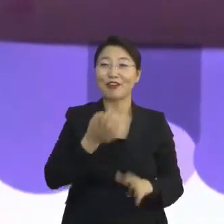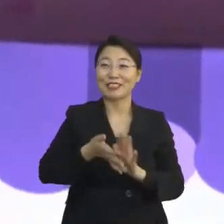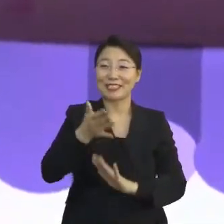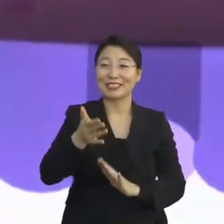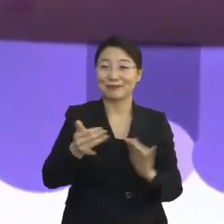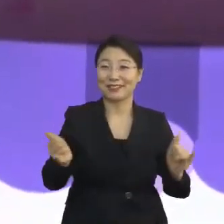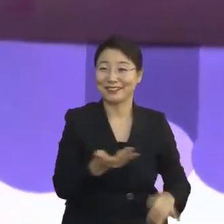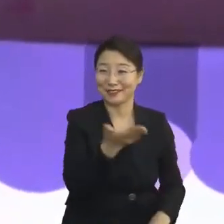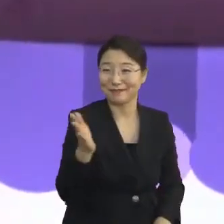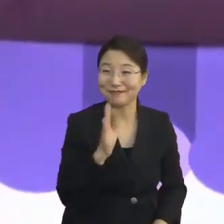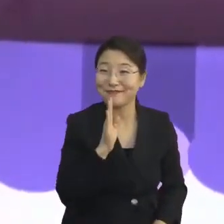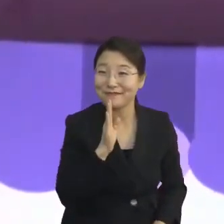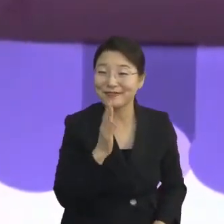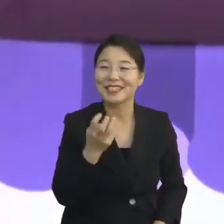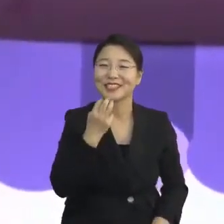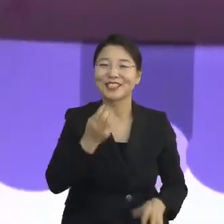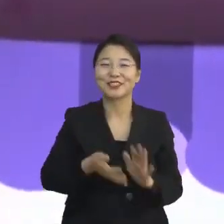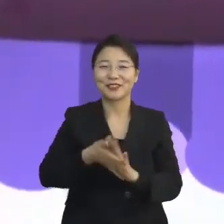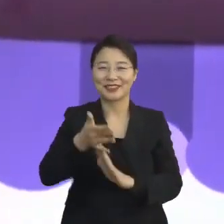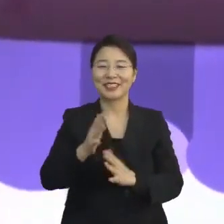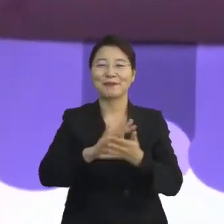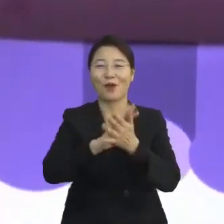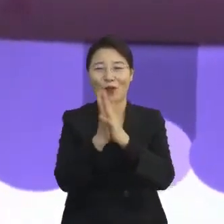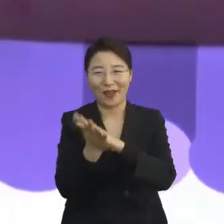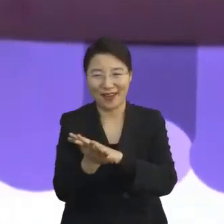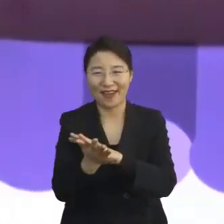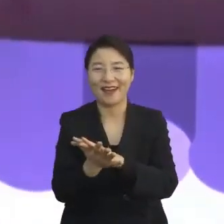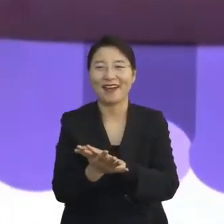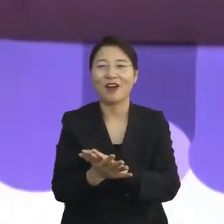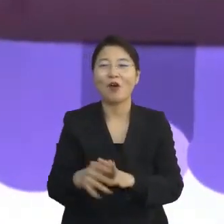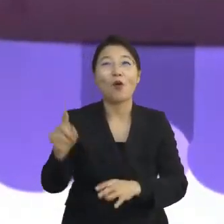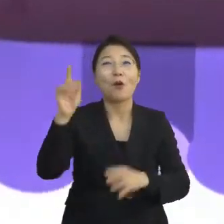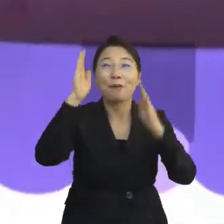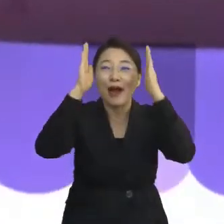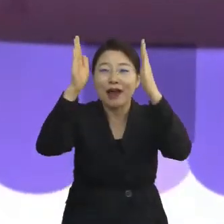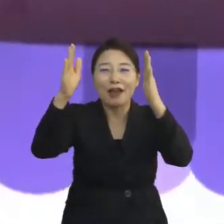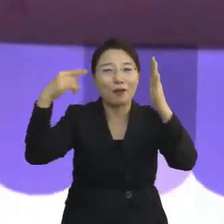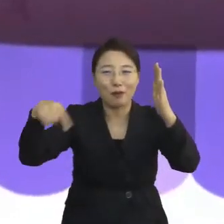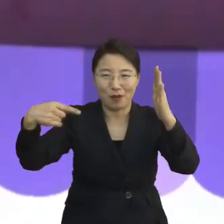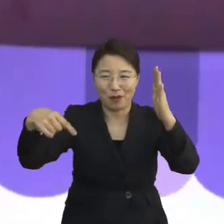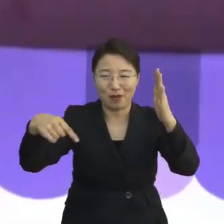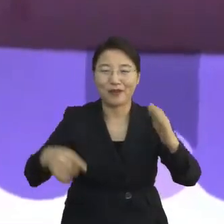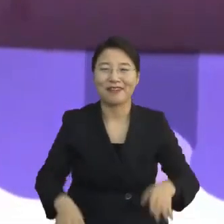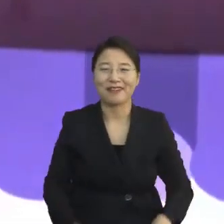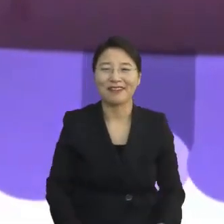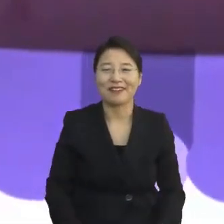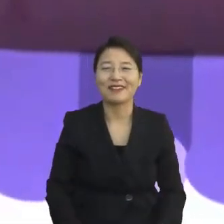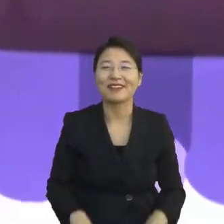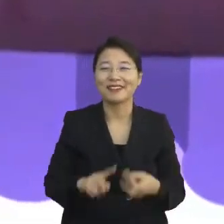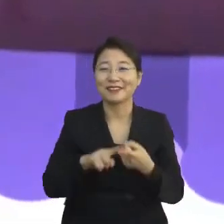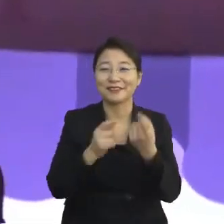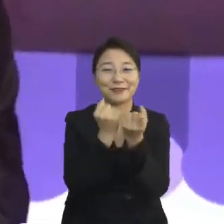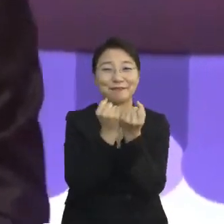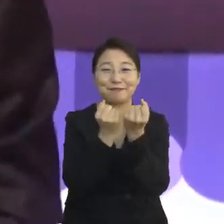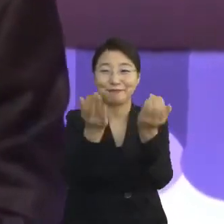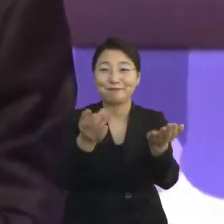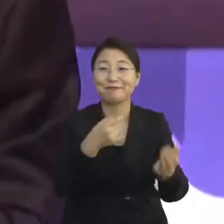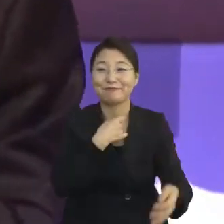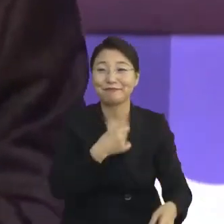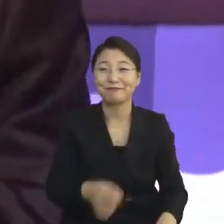또 서울시의 변화, 어디를 향해서 가고 있는가 준비를 좀 했습니다.